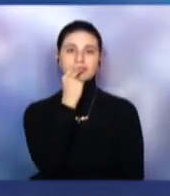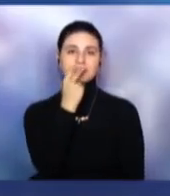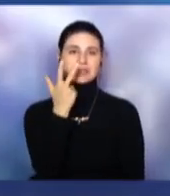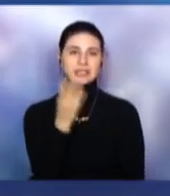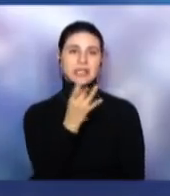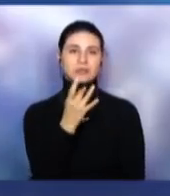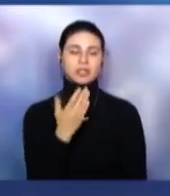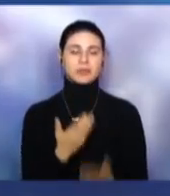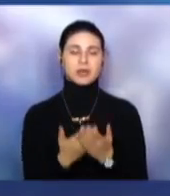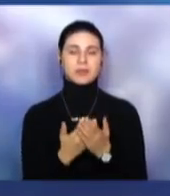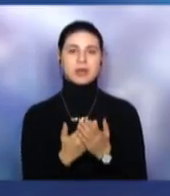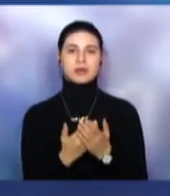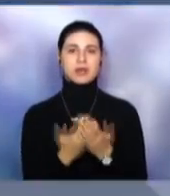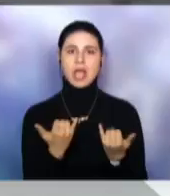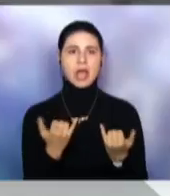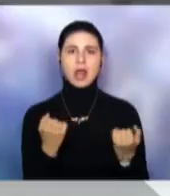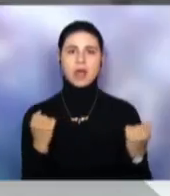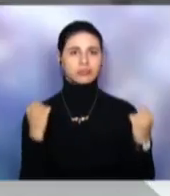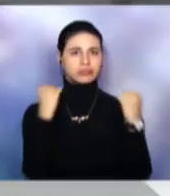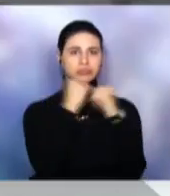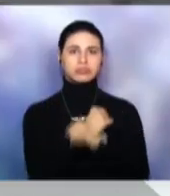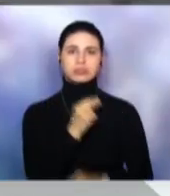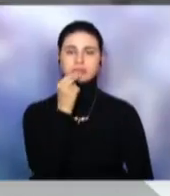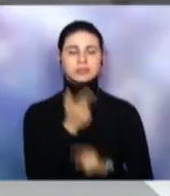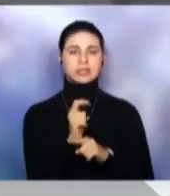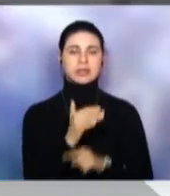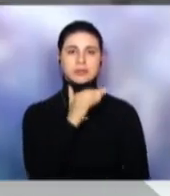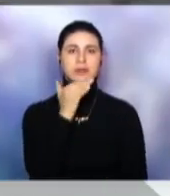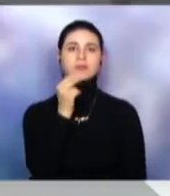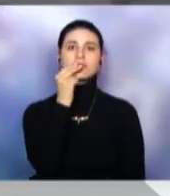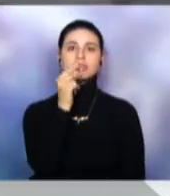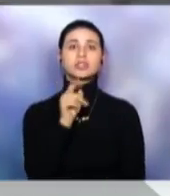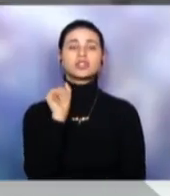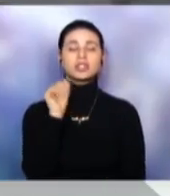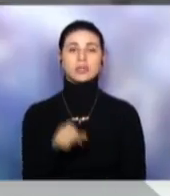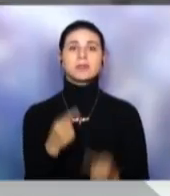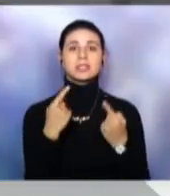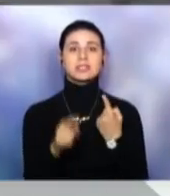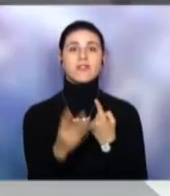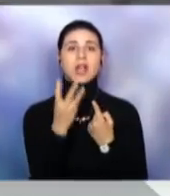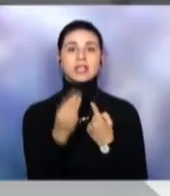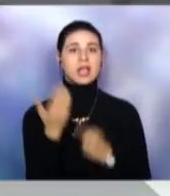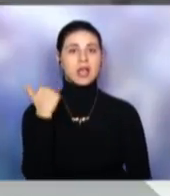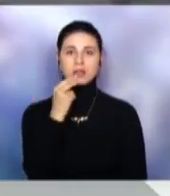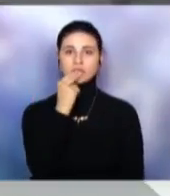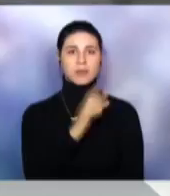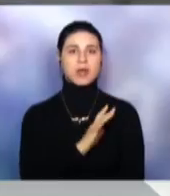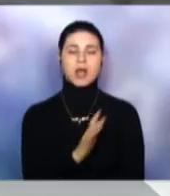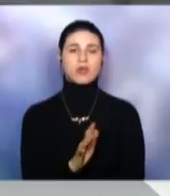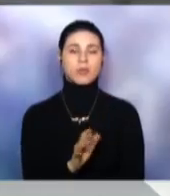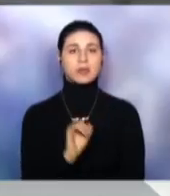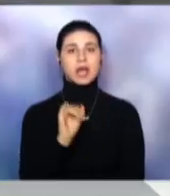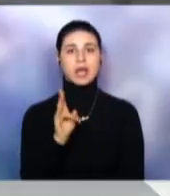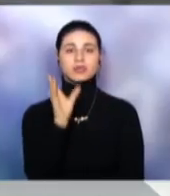მაგალითად უკონტროლო მოხმარებით ისეთი პროდუქტებისა, რომელიც შეიძლება სხვა დღეებში რაციონში არც კი იყოს,